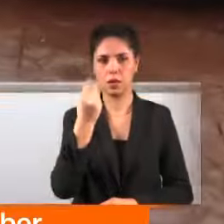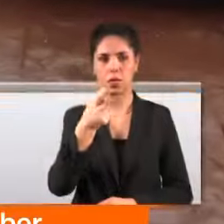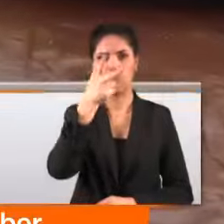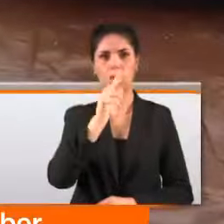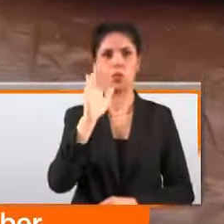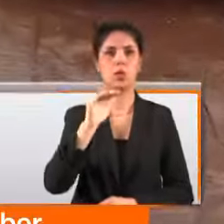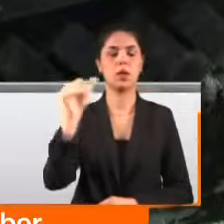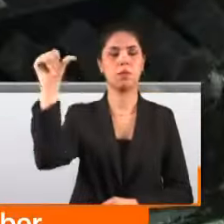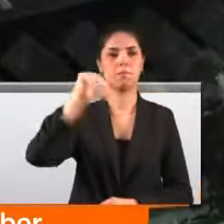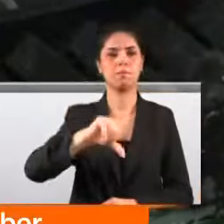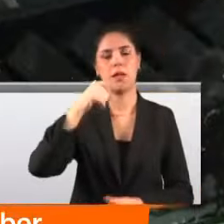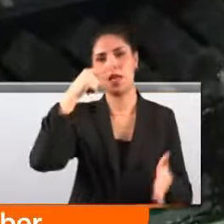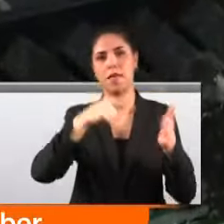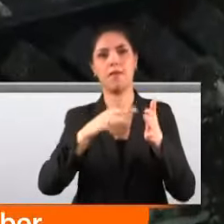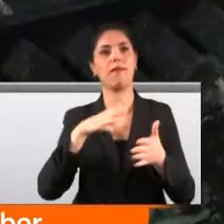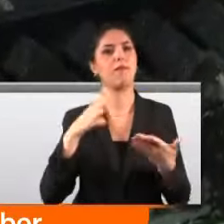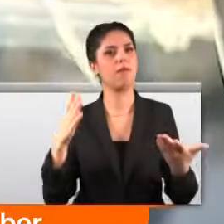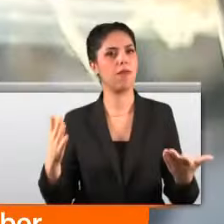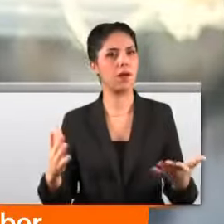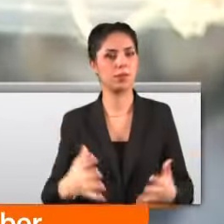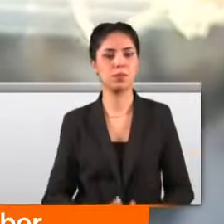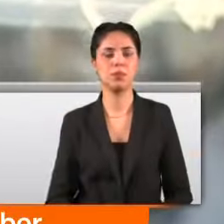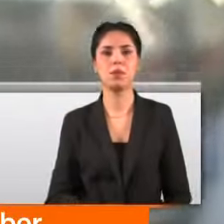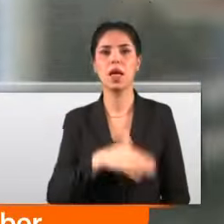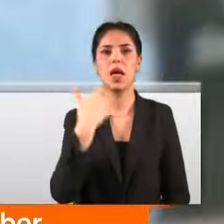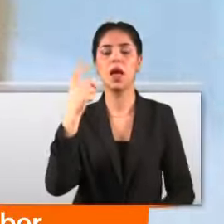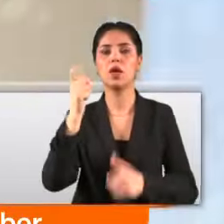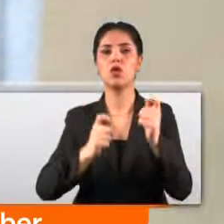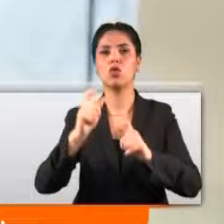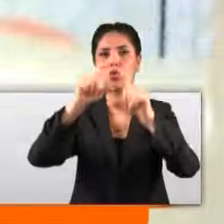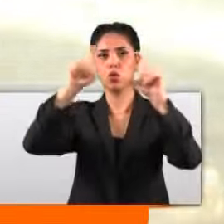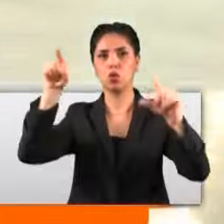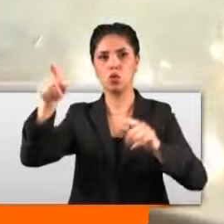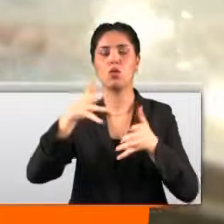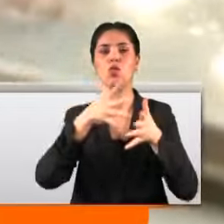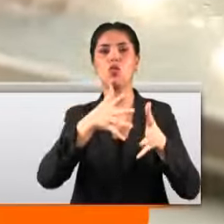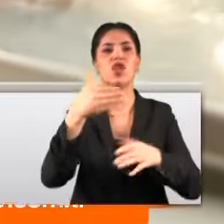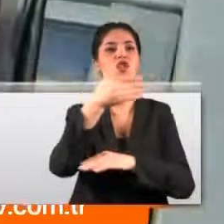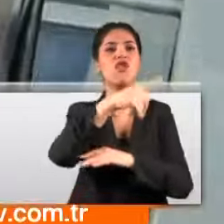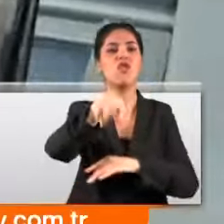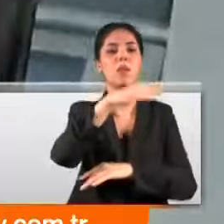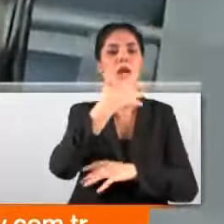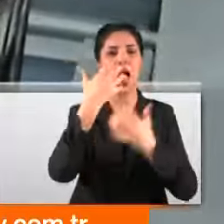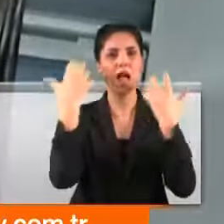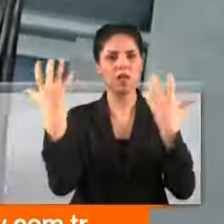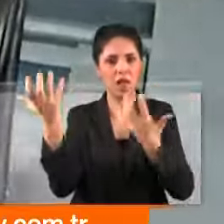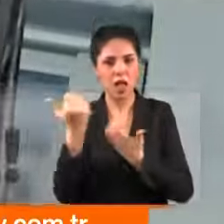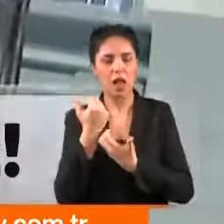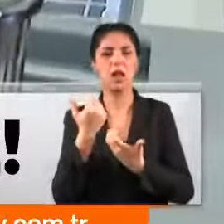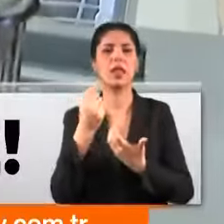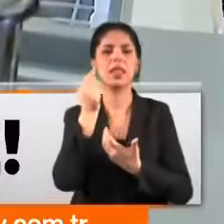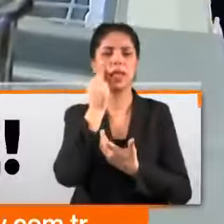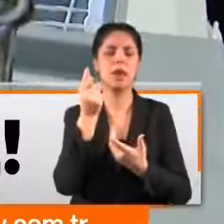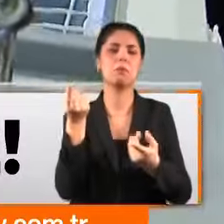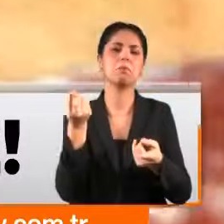liraya inmesi hedefleniyor. Et ve Süt Kurumu üretici firmalara hayvanlardan elde edilecek sakatat, deri ve